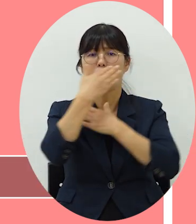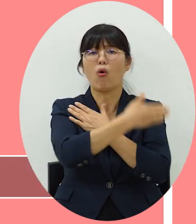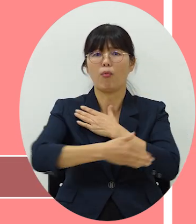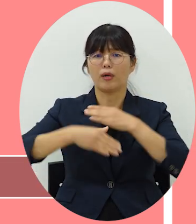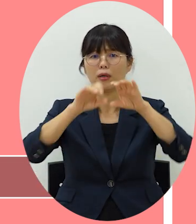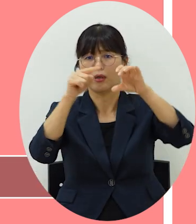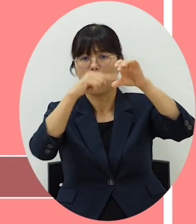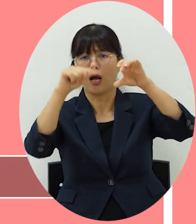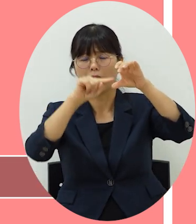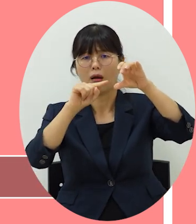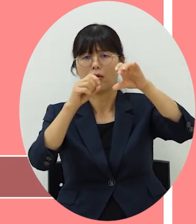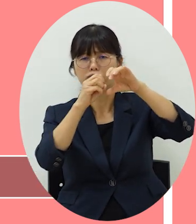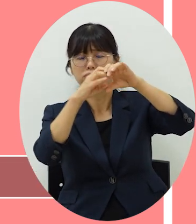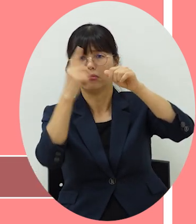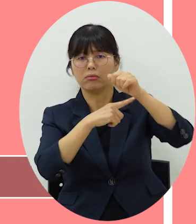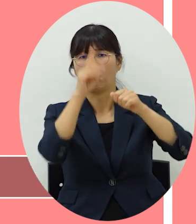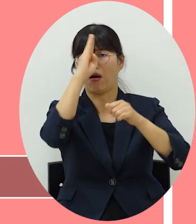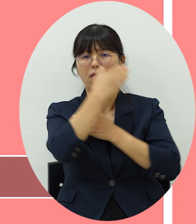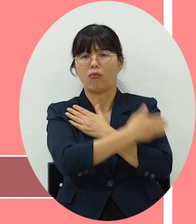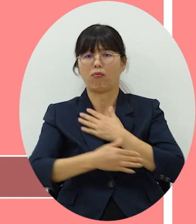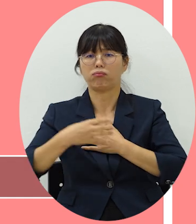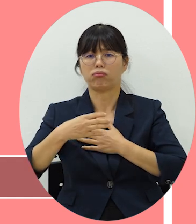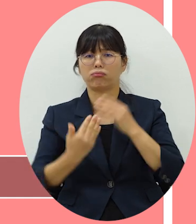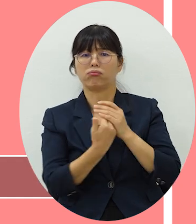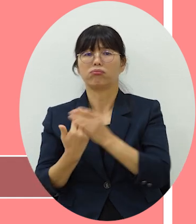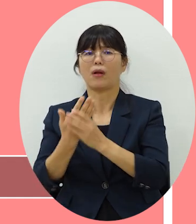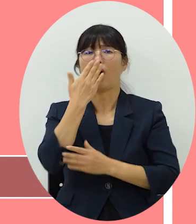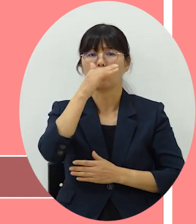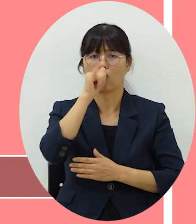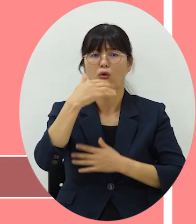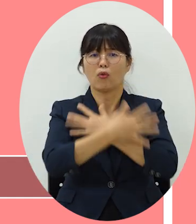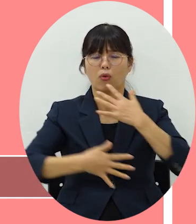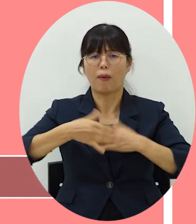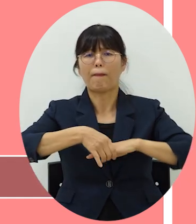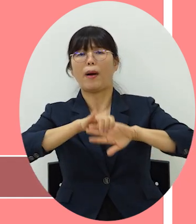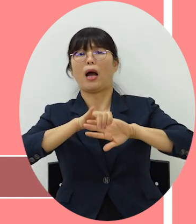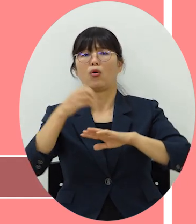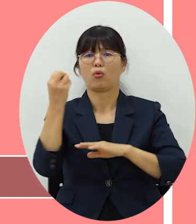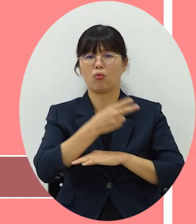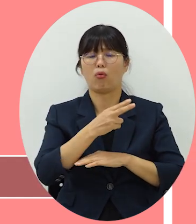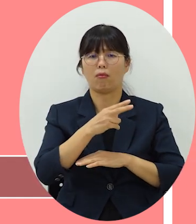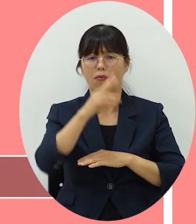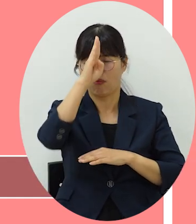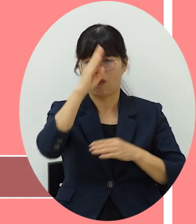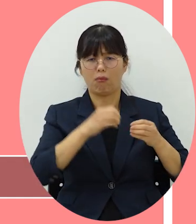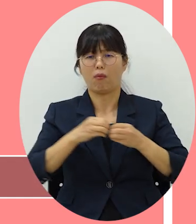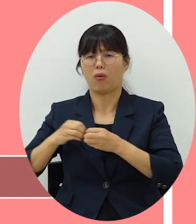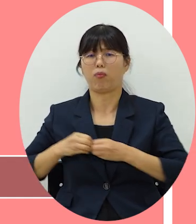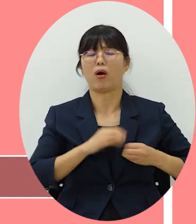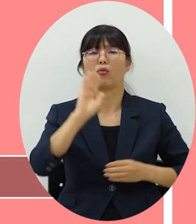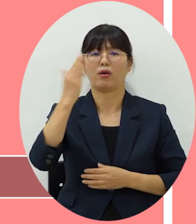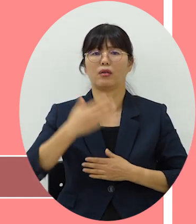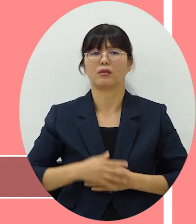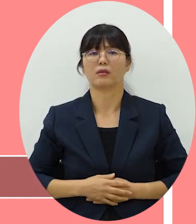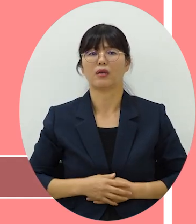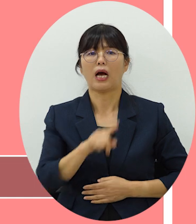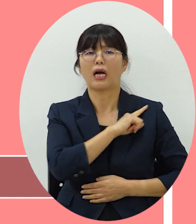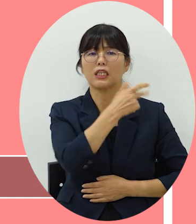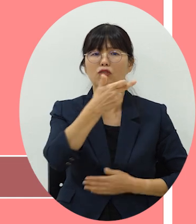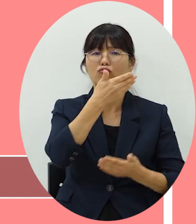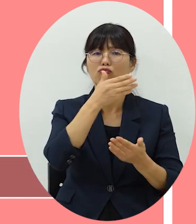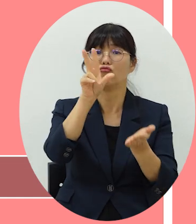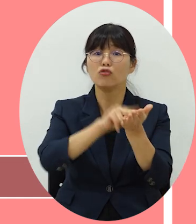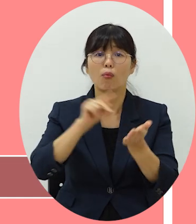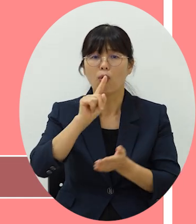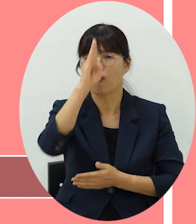죽상동맥경화증은 우리 몸의 혈관 어디에서나 생길 수 있으며 혈액순환 장애가 생겨 다양한 합병증이 나타나며 가장 큰 문제가